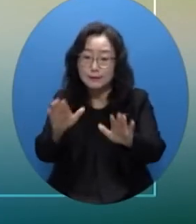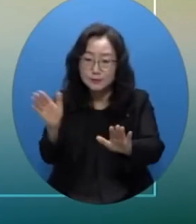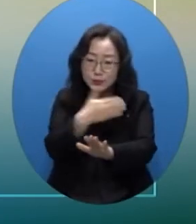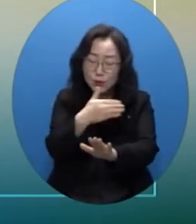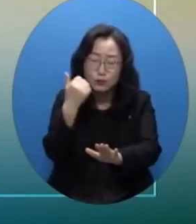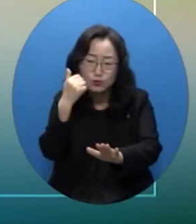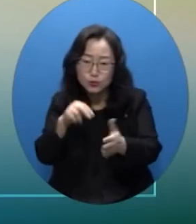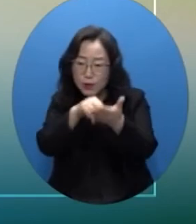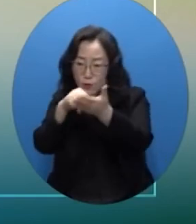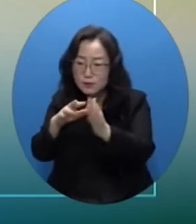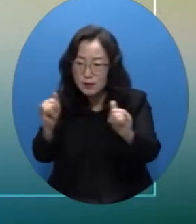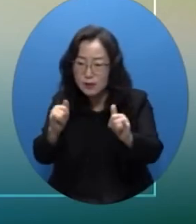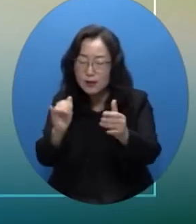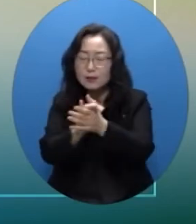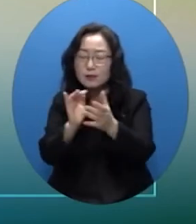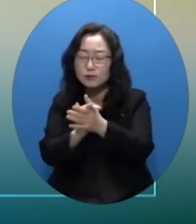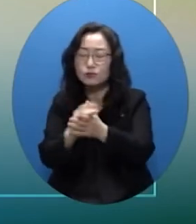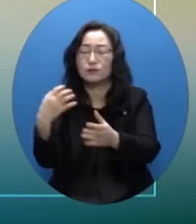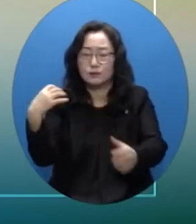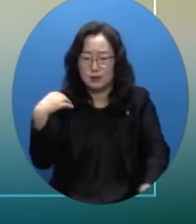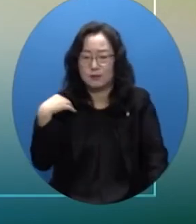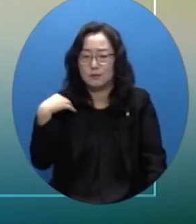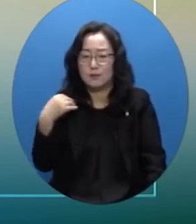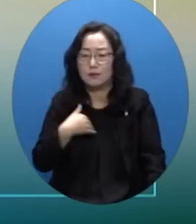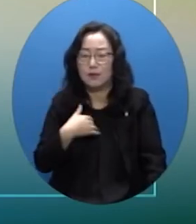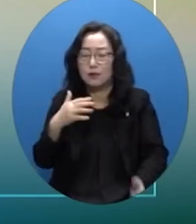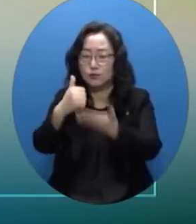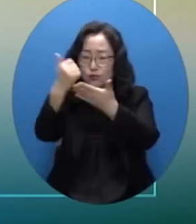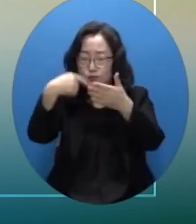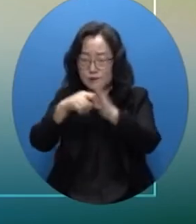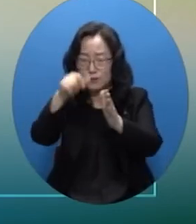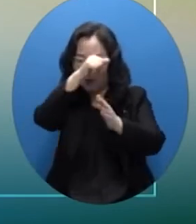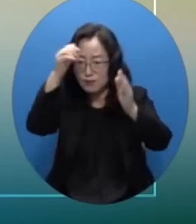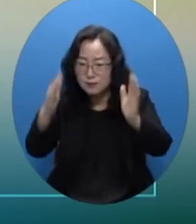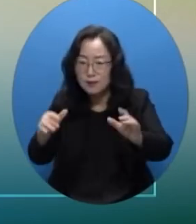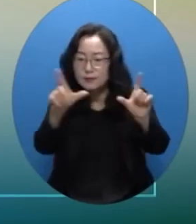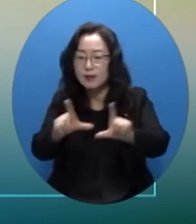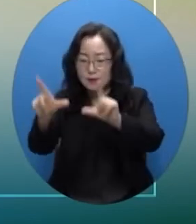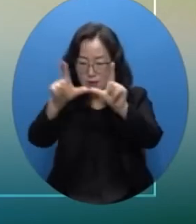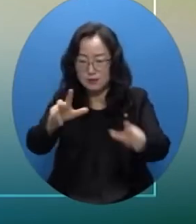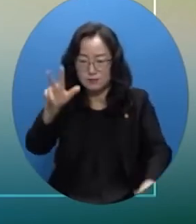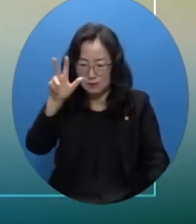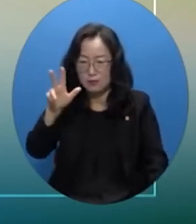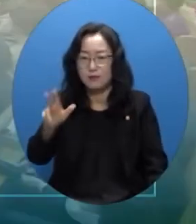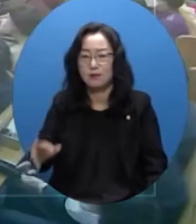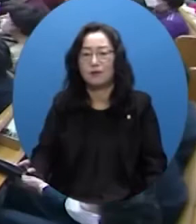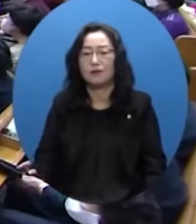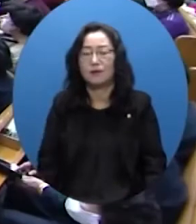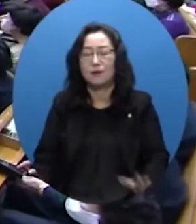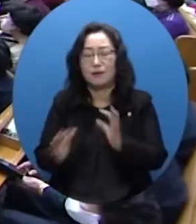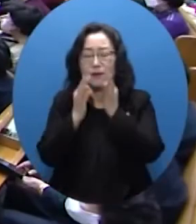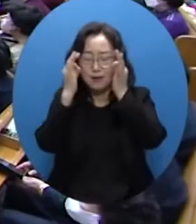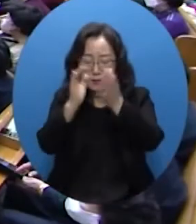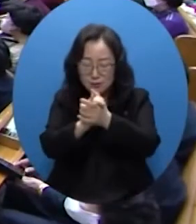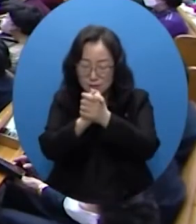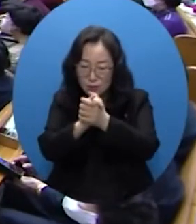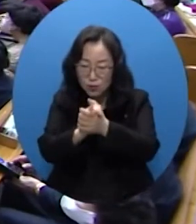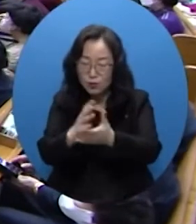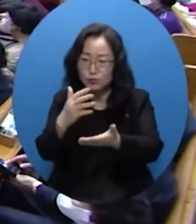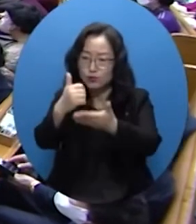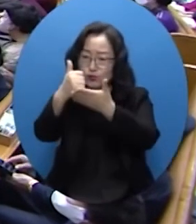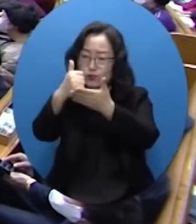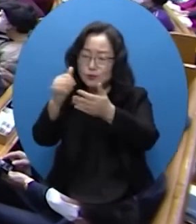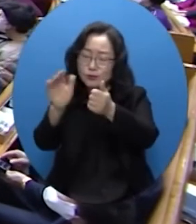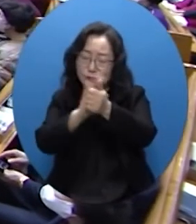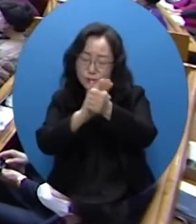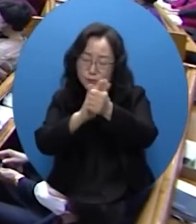친구가 되어 살겠습니다 주님만을 위해 평생 살겠습니다 간절히 기도할 때 치매 위로와 심히